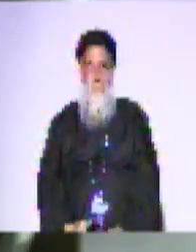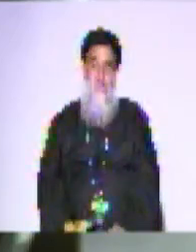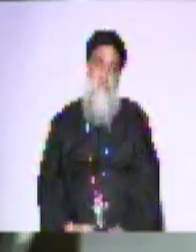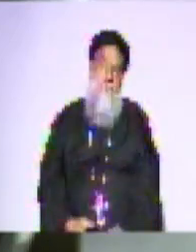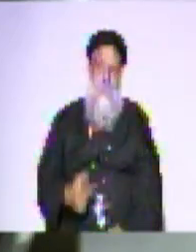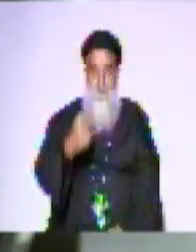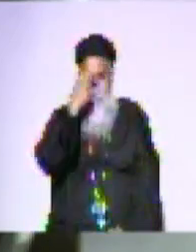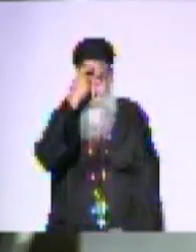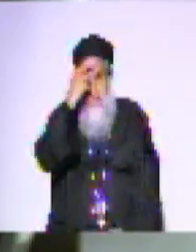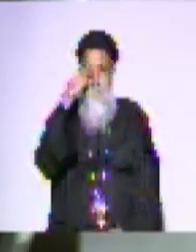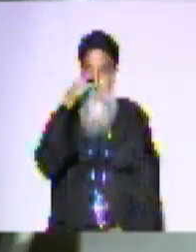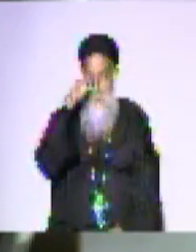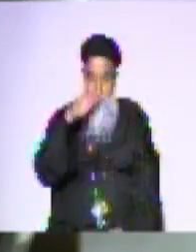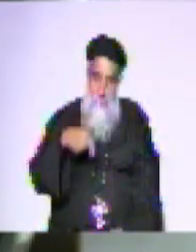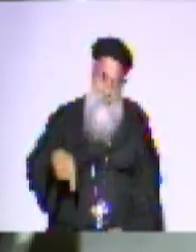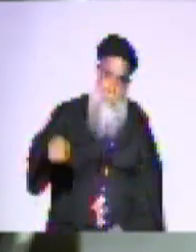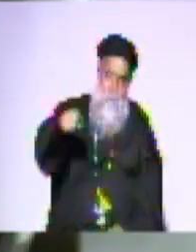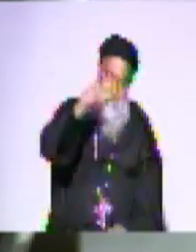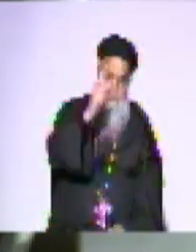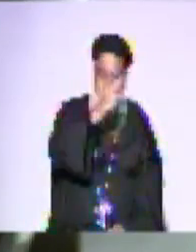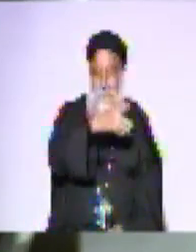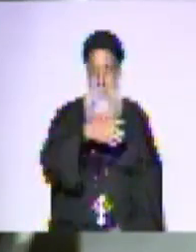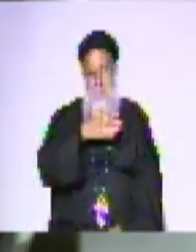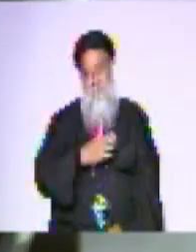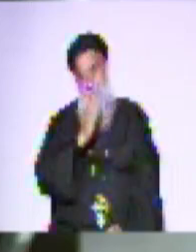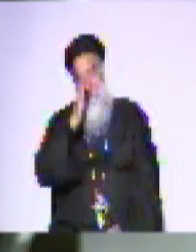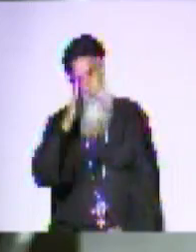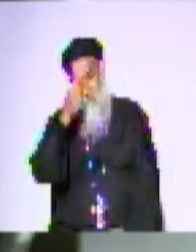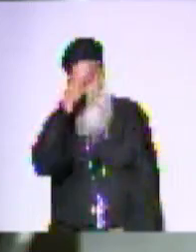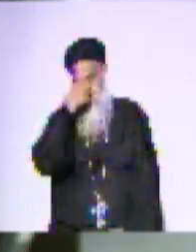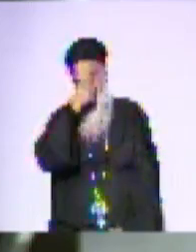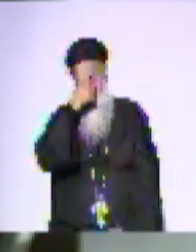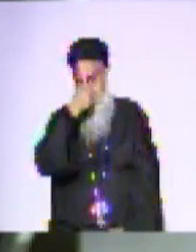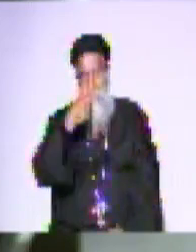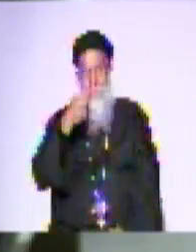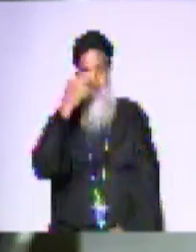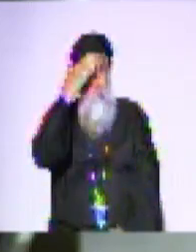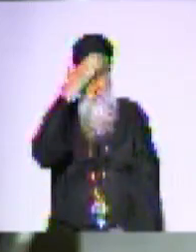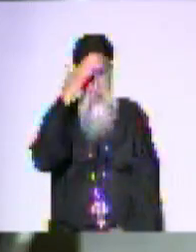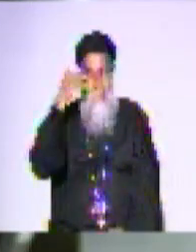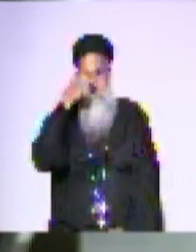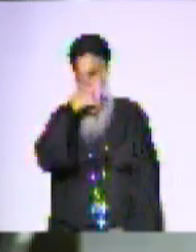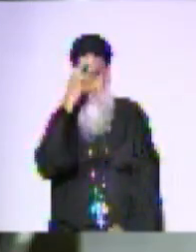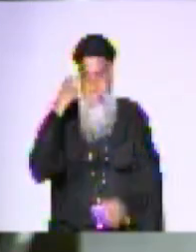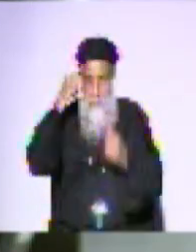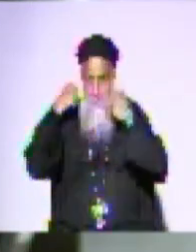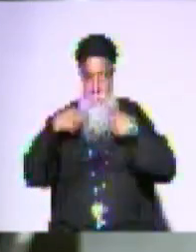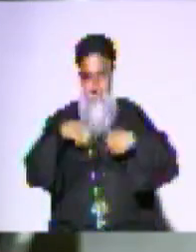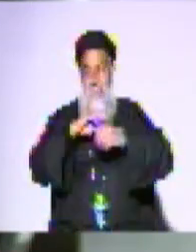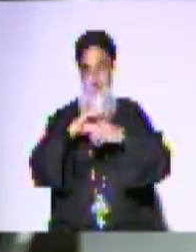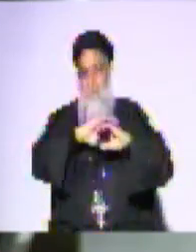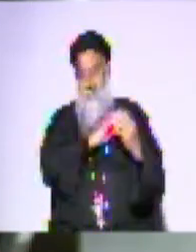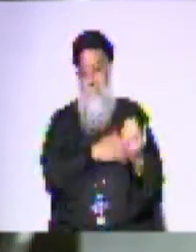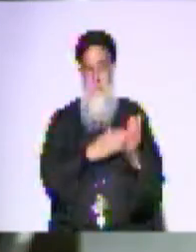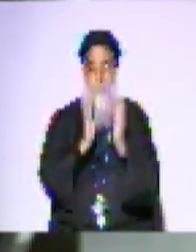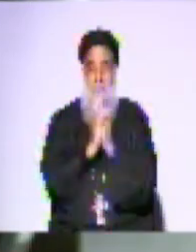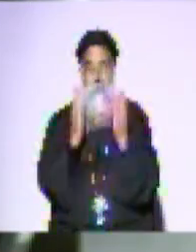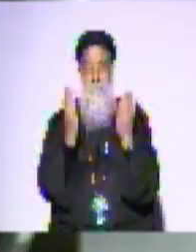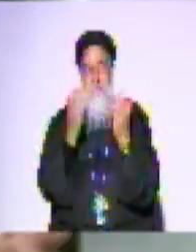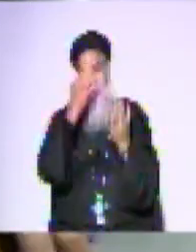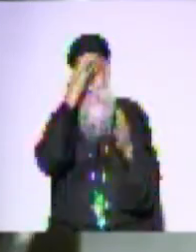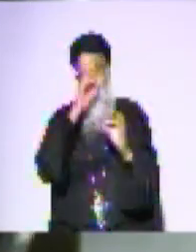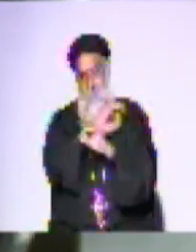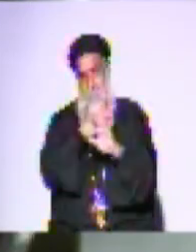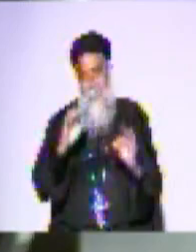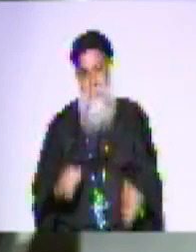الأمريض أحد بينكم فليدعو قسوس الكنيسة يصلوا عليه ويدهنوا بزيت، وصلاة الإيمان تشفي المريض.